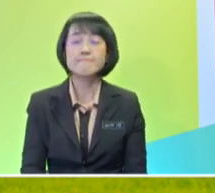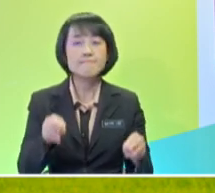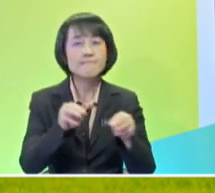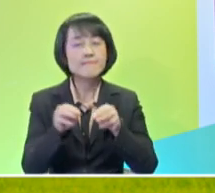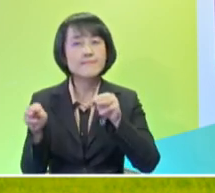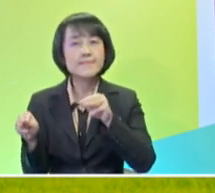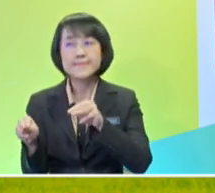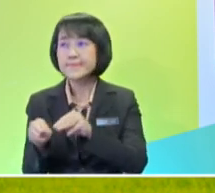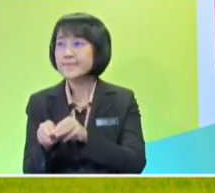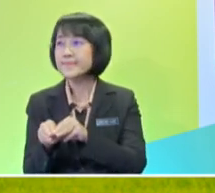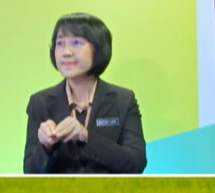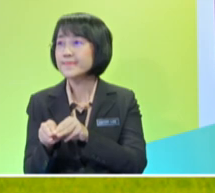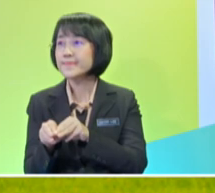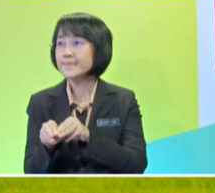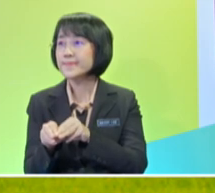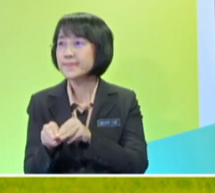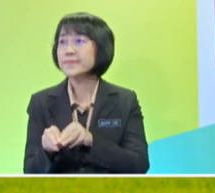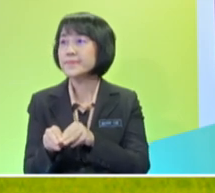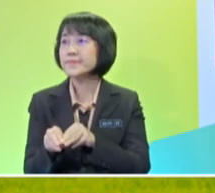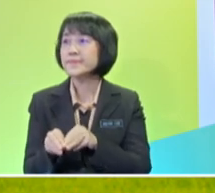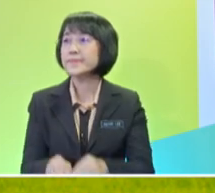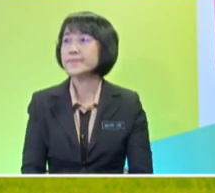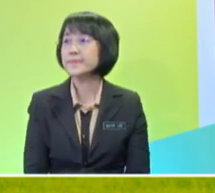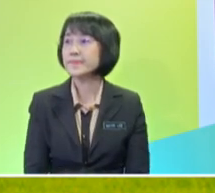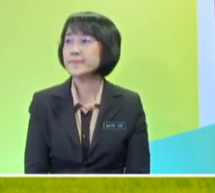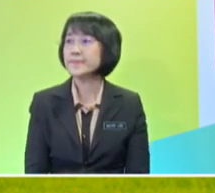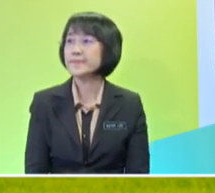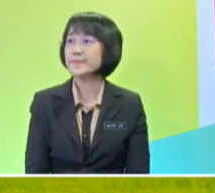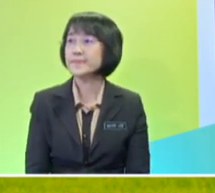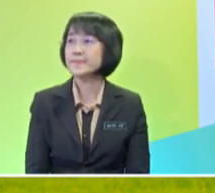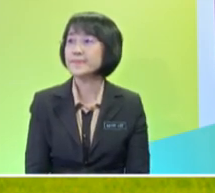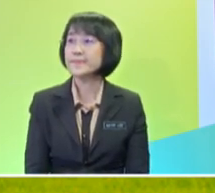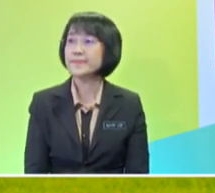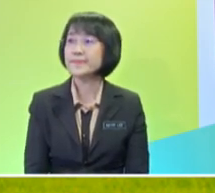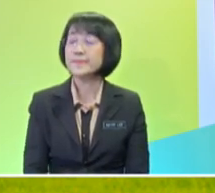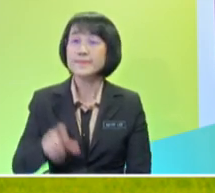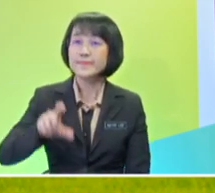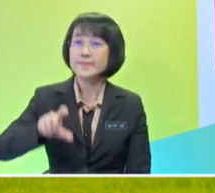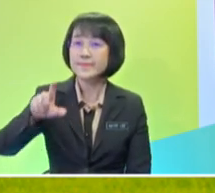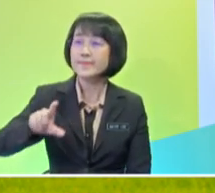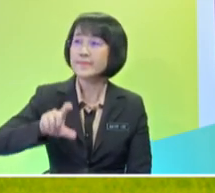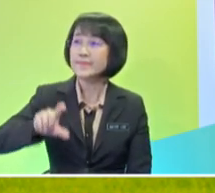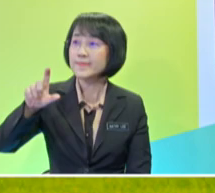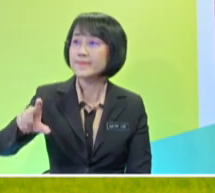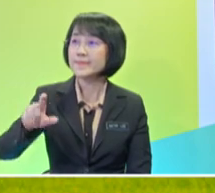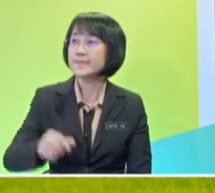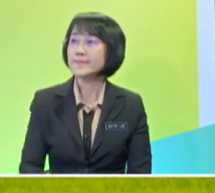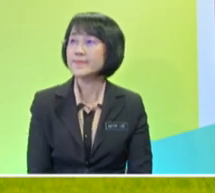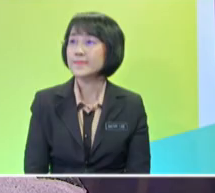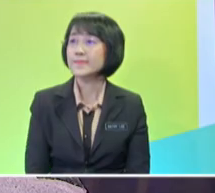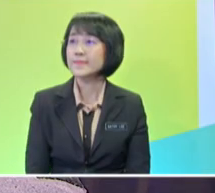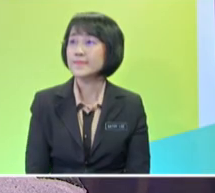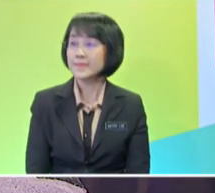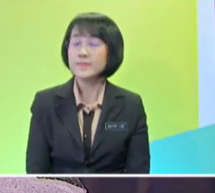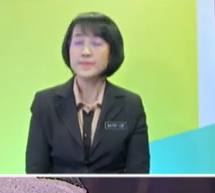dalam bahasa sunscreen dan masyarakat terdahulu menggambarkan catur angin ini sebagai permainan yang mengatur